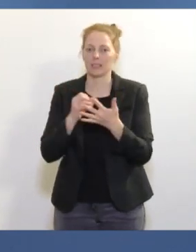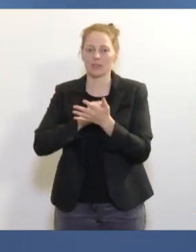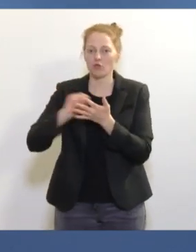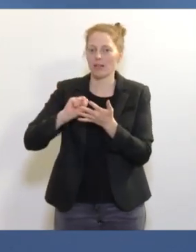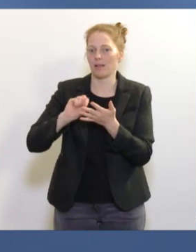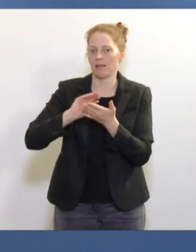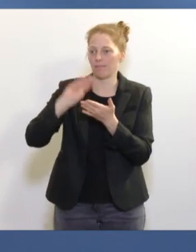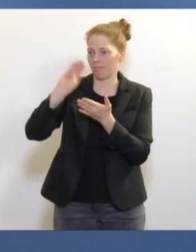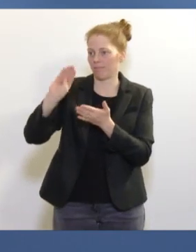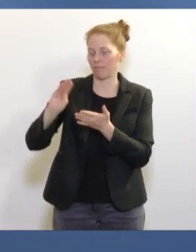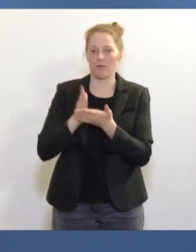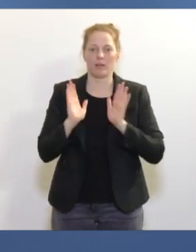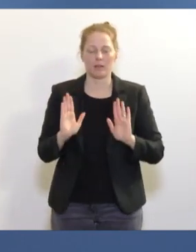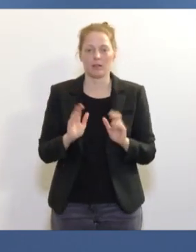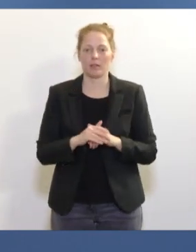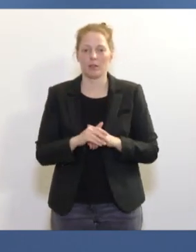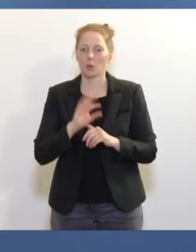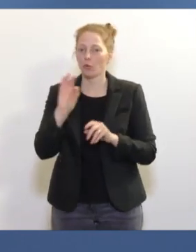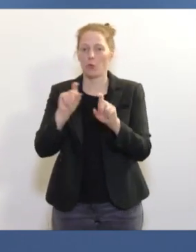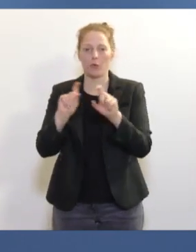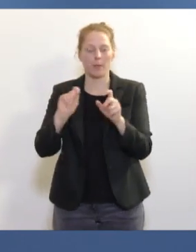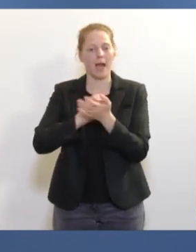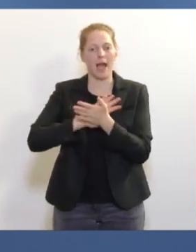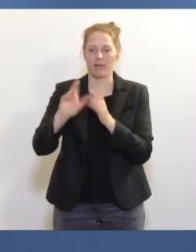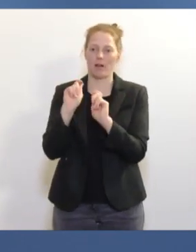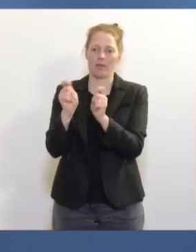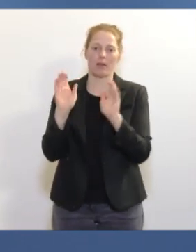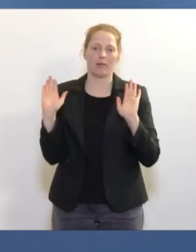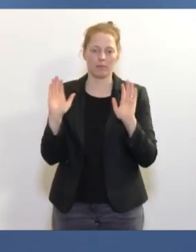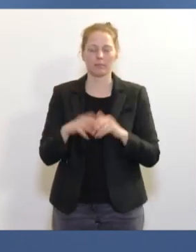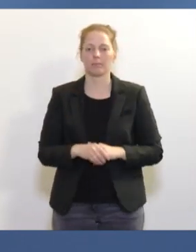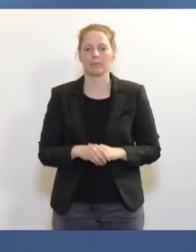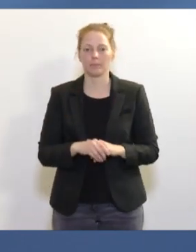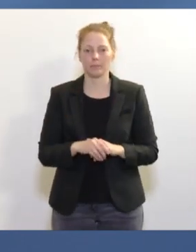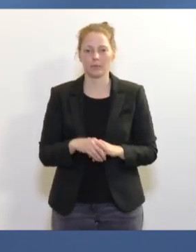sehr geht. An auch die Betriebe, die mir einfach möchte, für die UFO zu machen.